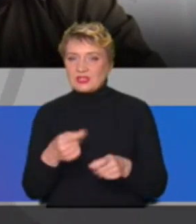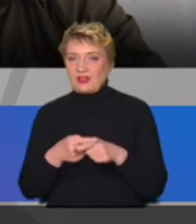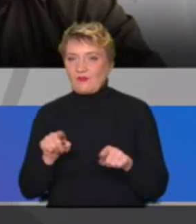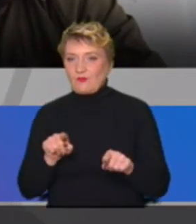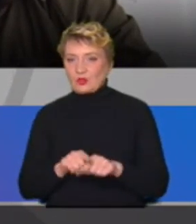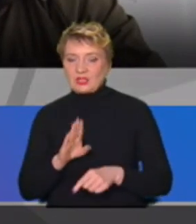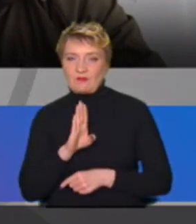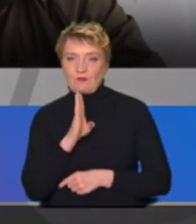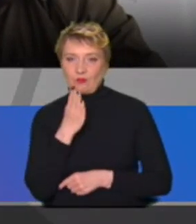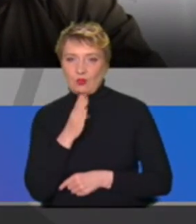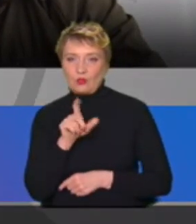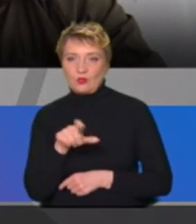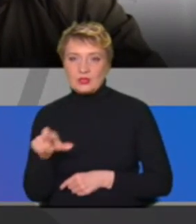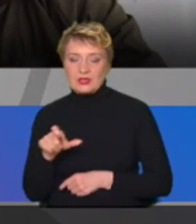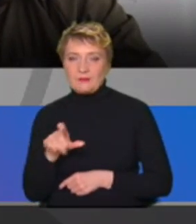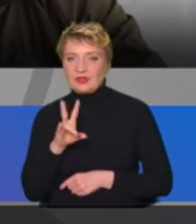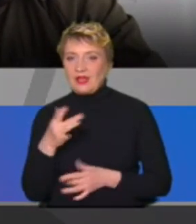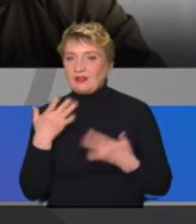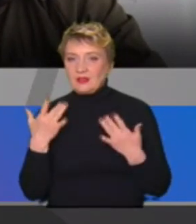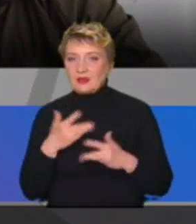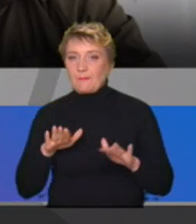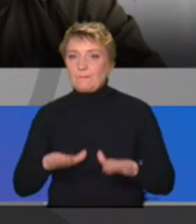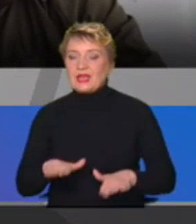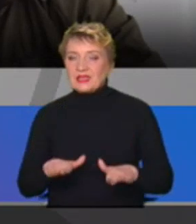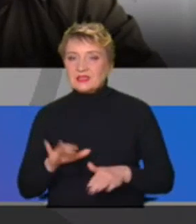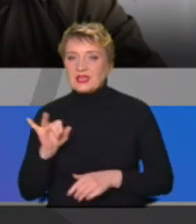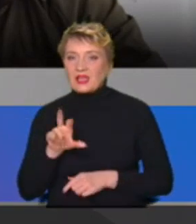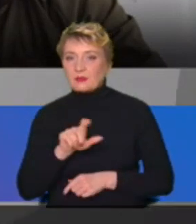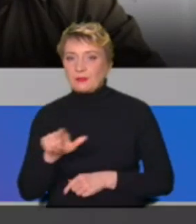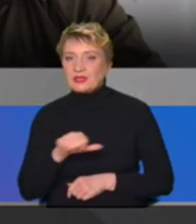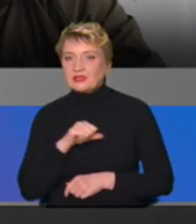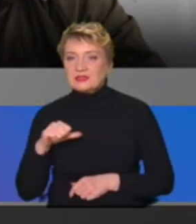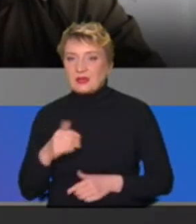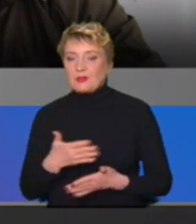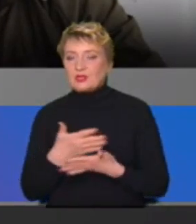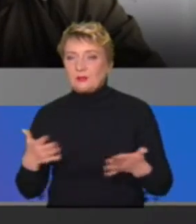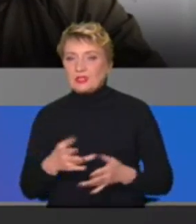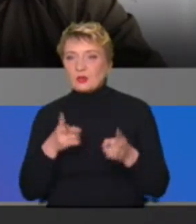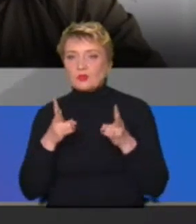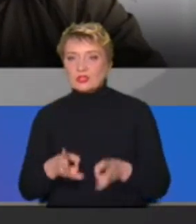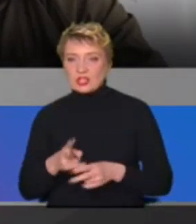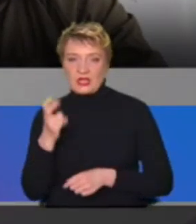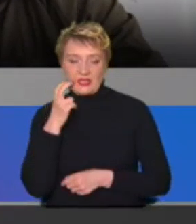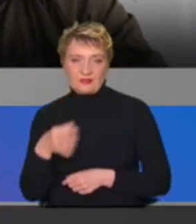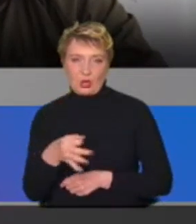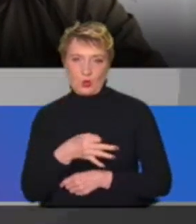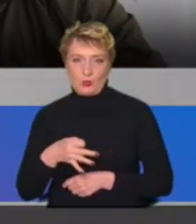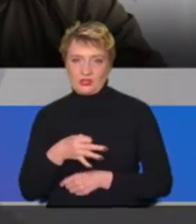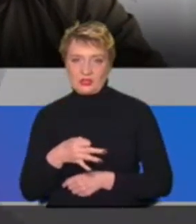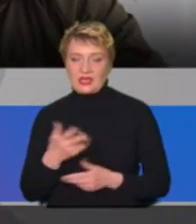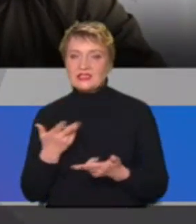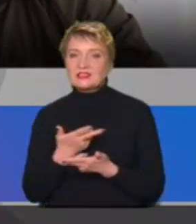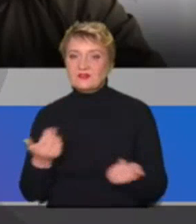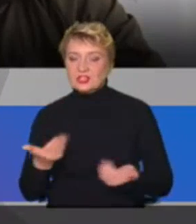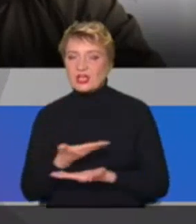цього ворога в Київ. І місто Ірпінь найбільше постраждало в Київській області. Звичайно,